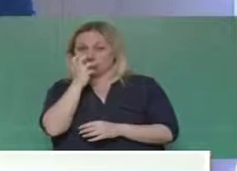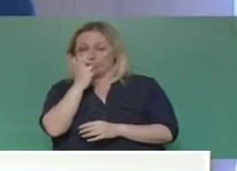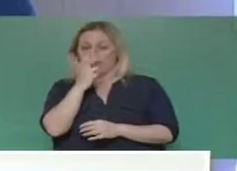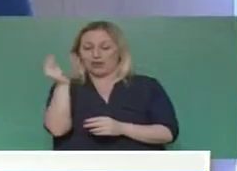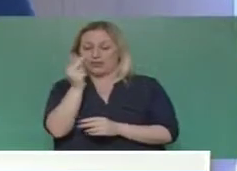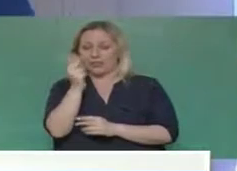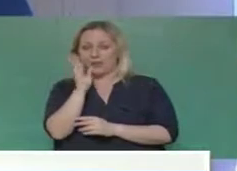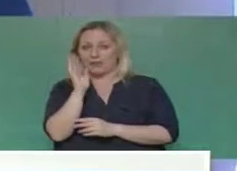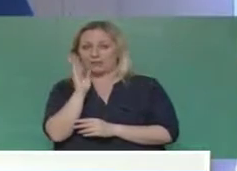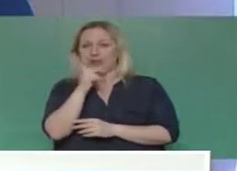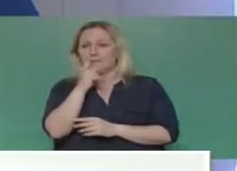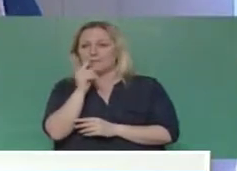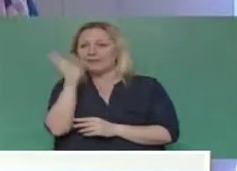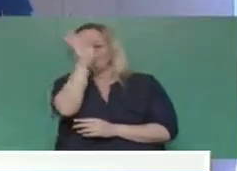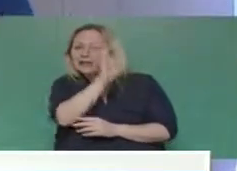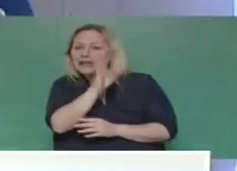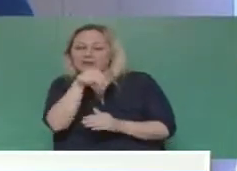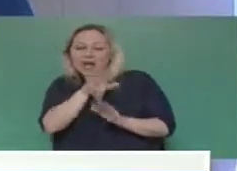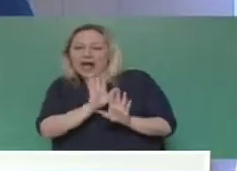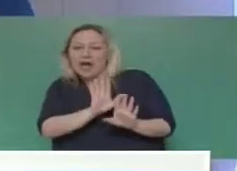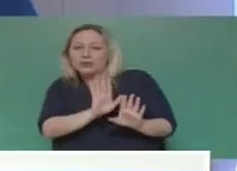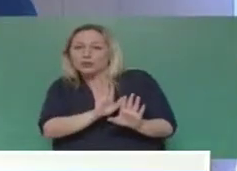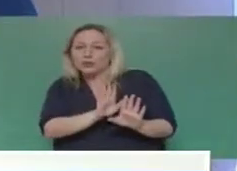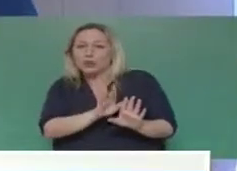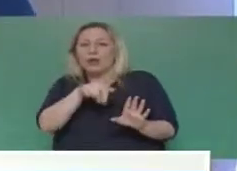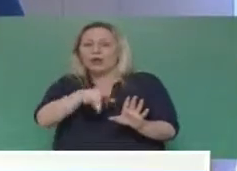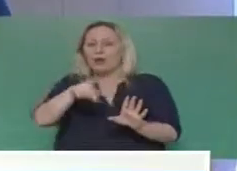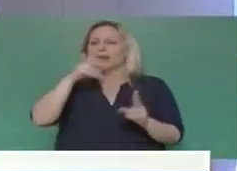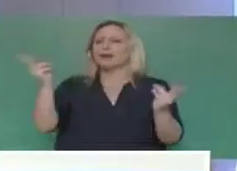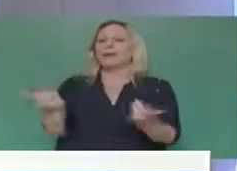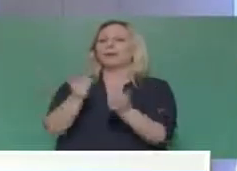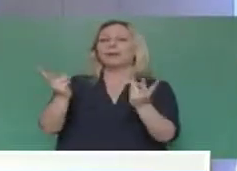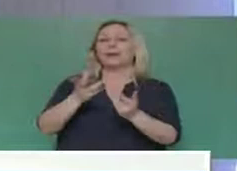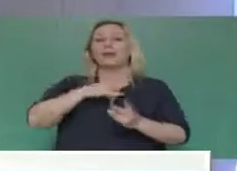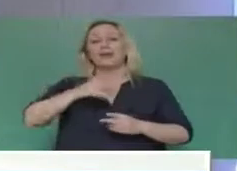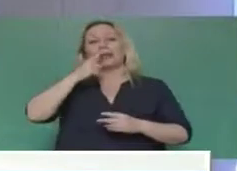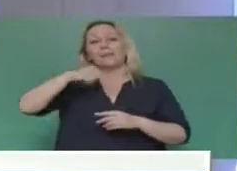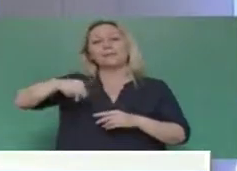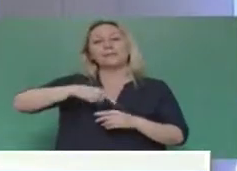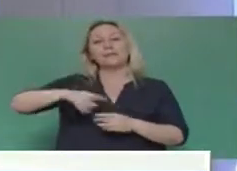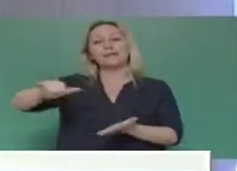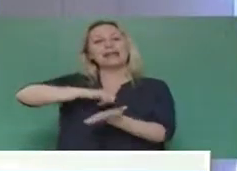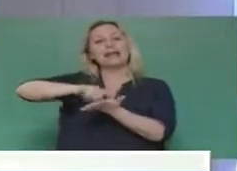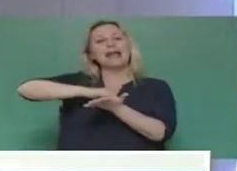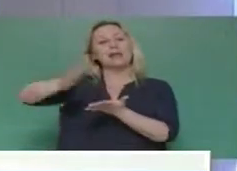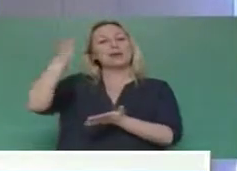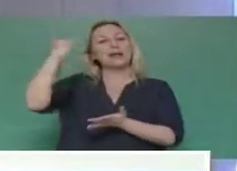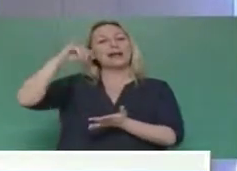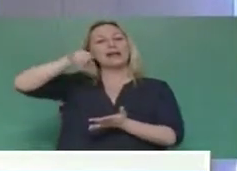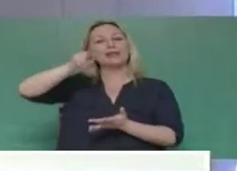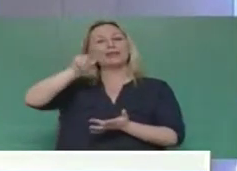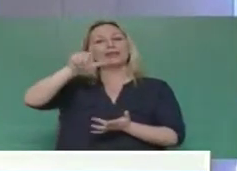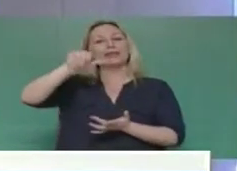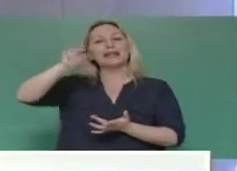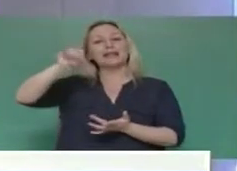και όταν υπάρχει κανένα νούσιο θεματάκι και πρέπει να παίξει λίγο φαντεζή κτλ., το παίζει Τζουλιάνι της Νέας Υόρκης. Εκεί θέχεται να